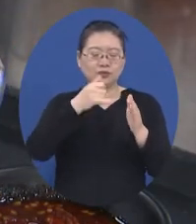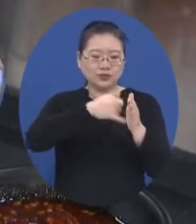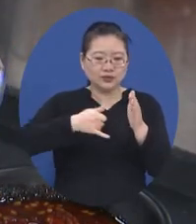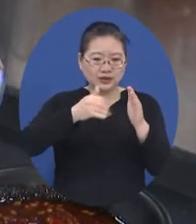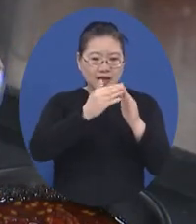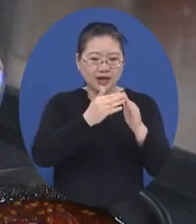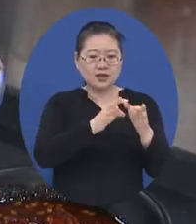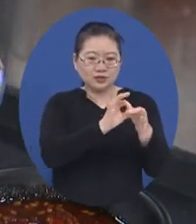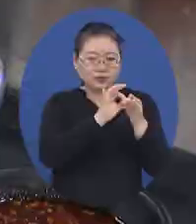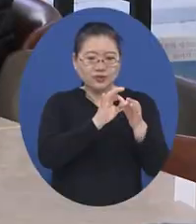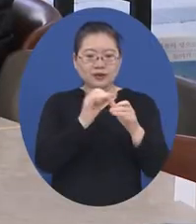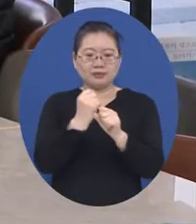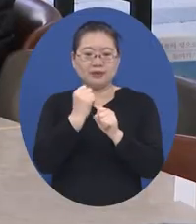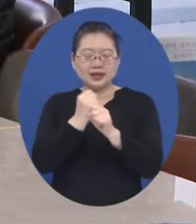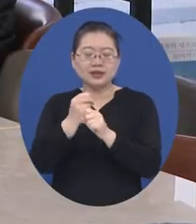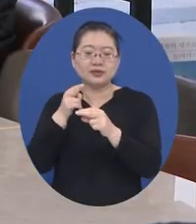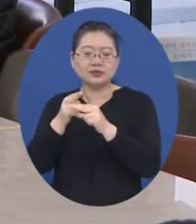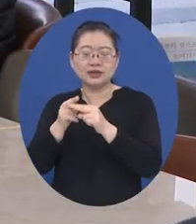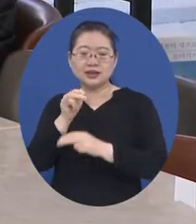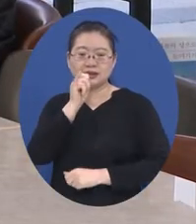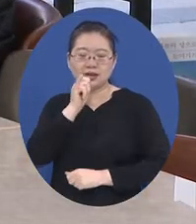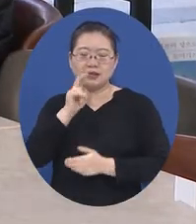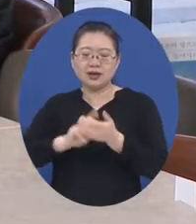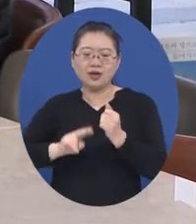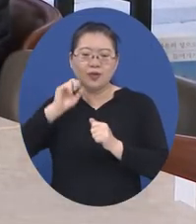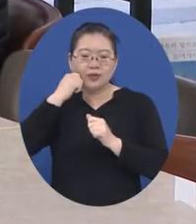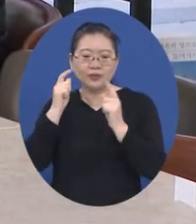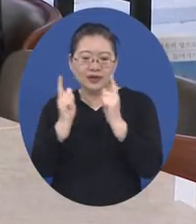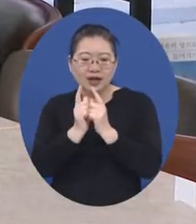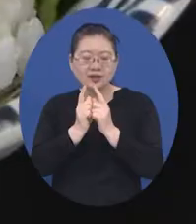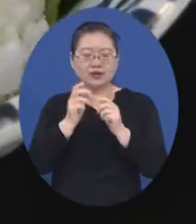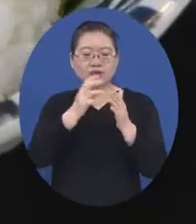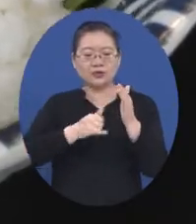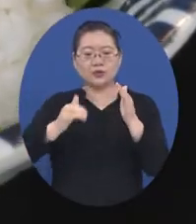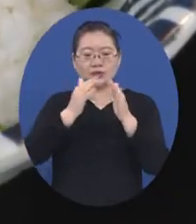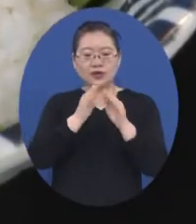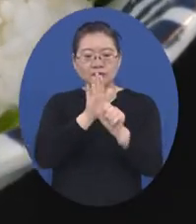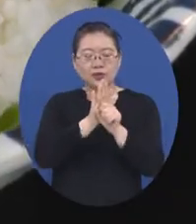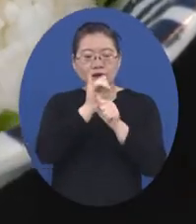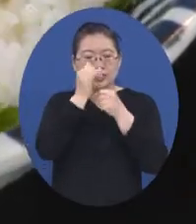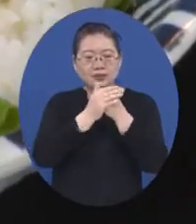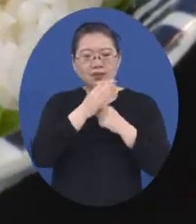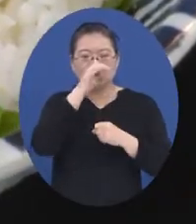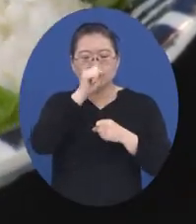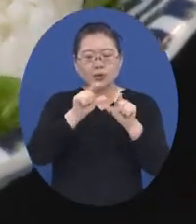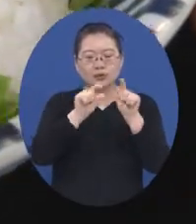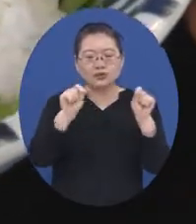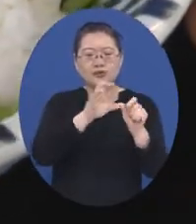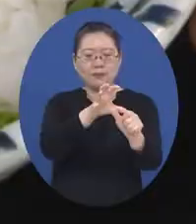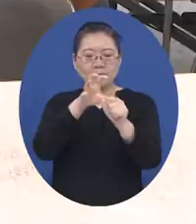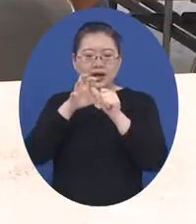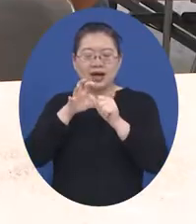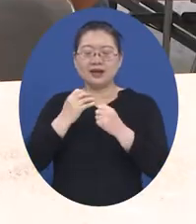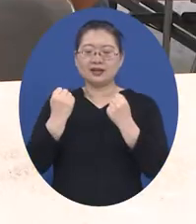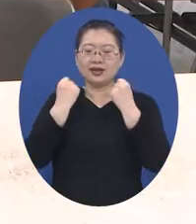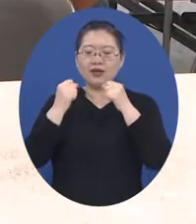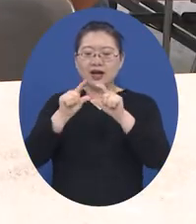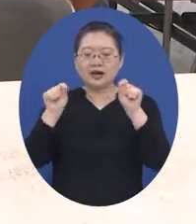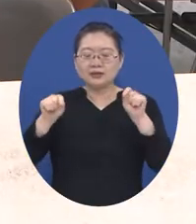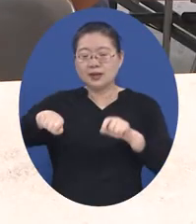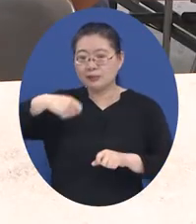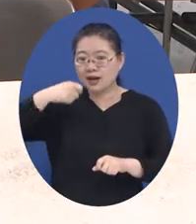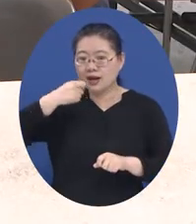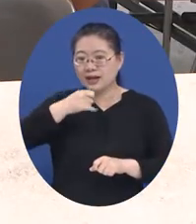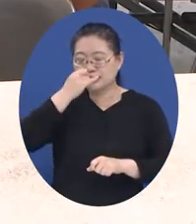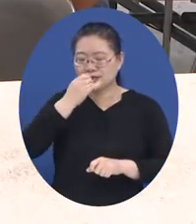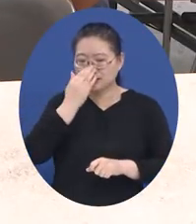달래 간장 비빔밥입니다. 판로에 어려움을 겪는 농가를 도우면서 좋은 재료로 만든 건강한 음식을 맛볼 수 있는